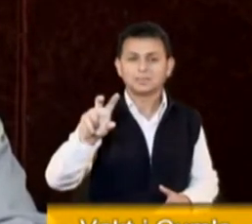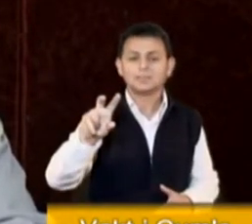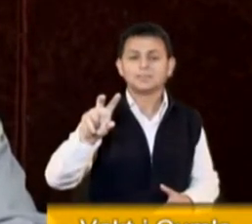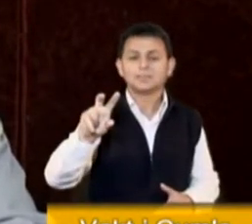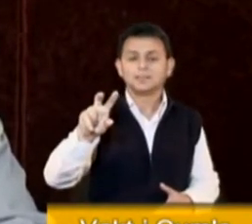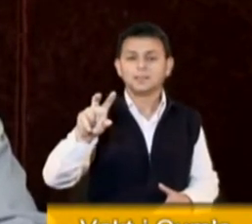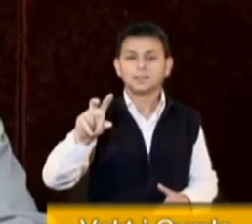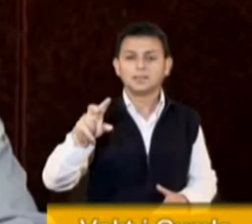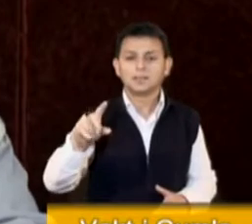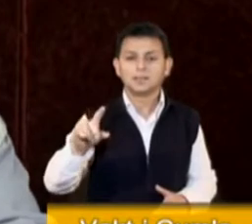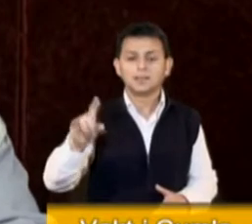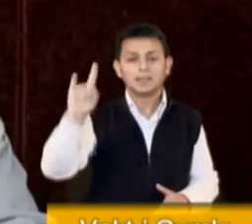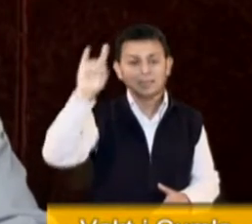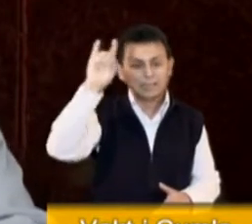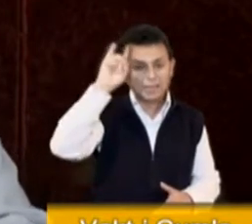etki etmesine